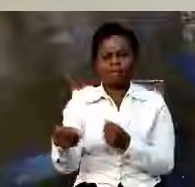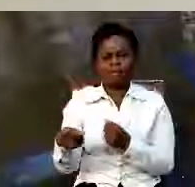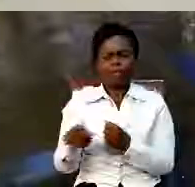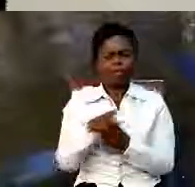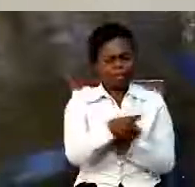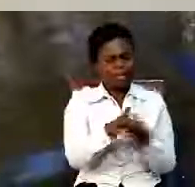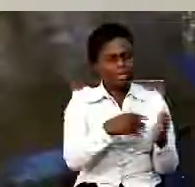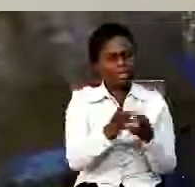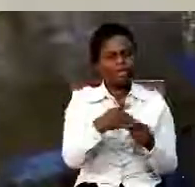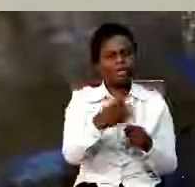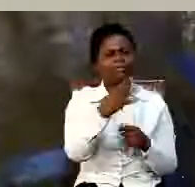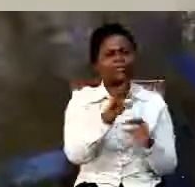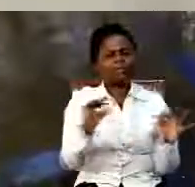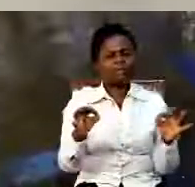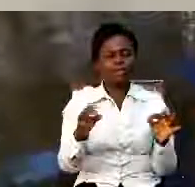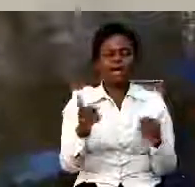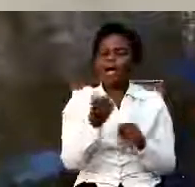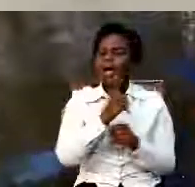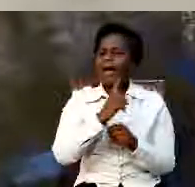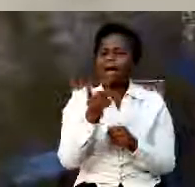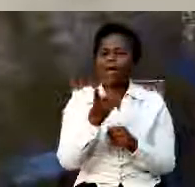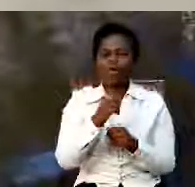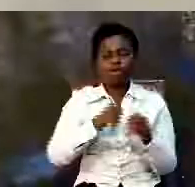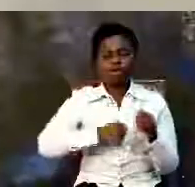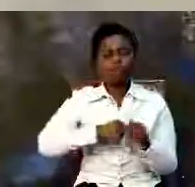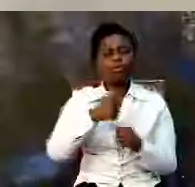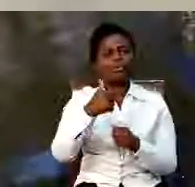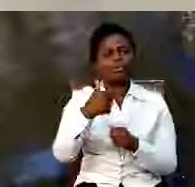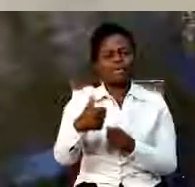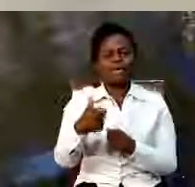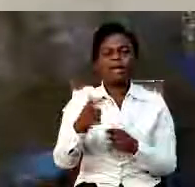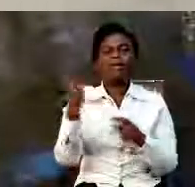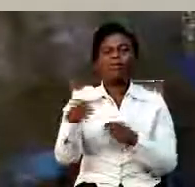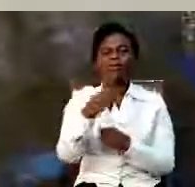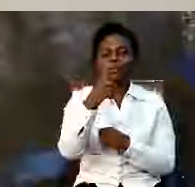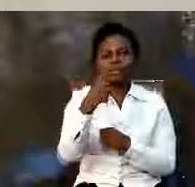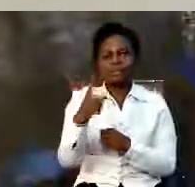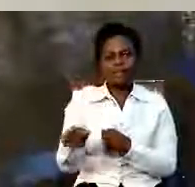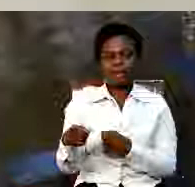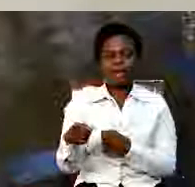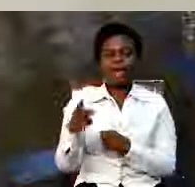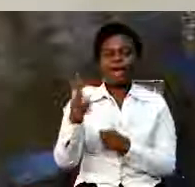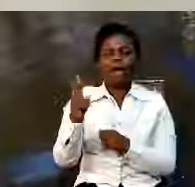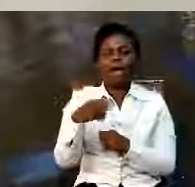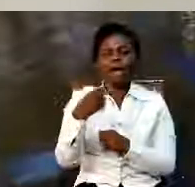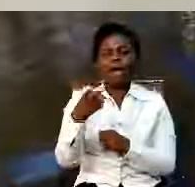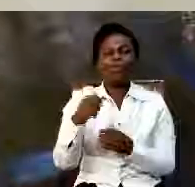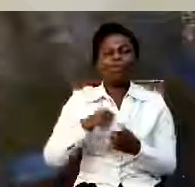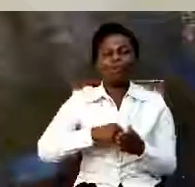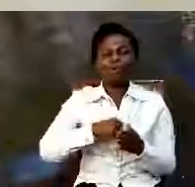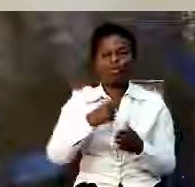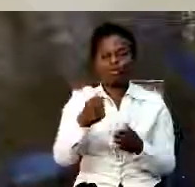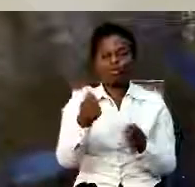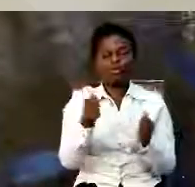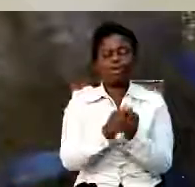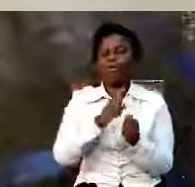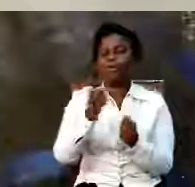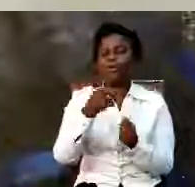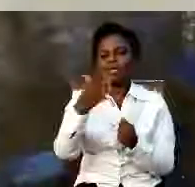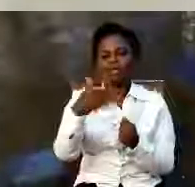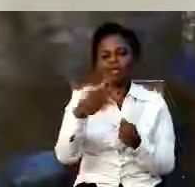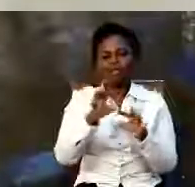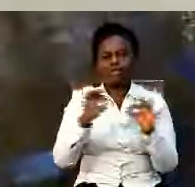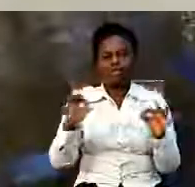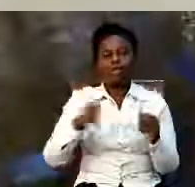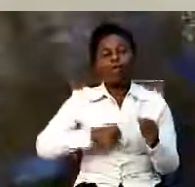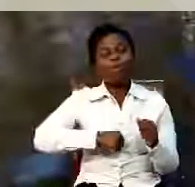hili alikwenda sawa? Yaani hakuna ruksa ya kukosea wala ya kuruhusu kitu kisiende sawa sawa. Mruhusu